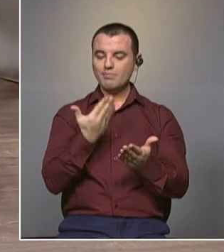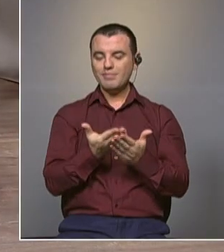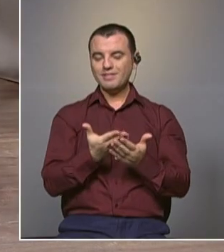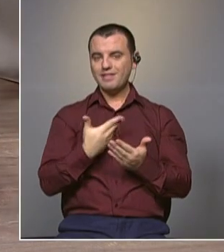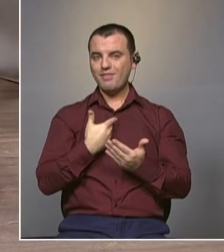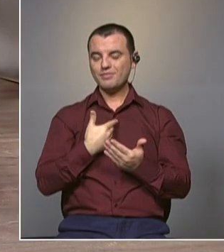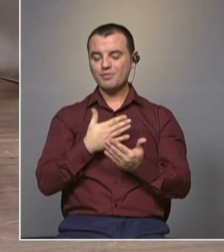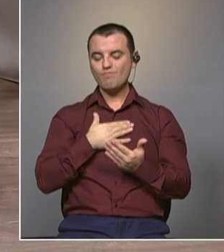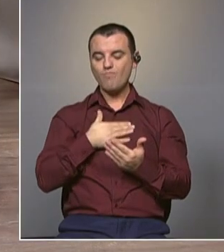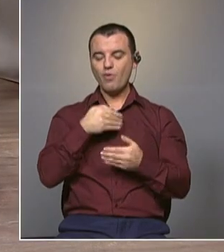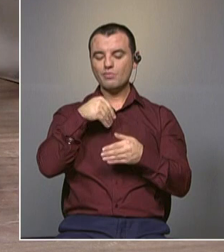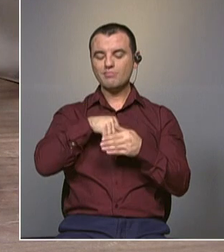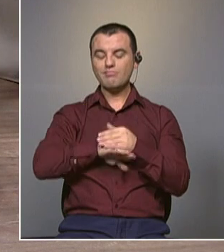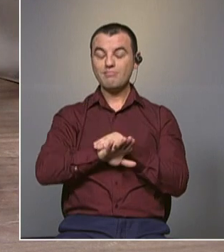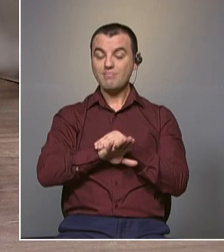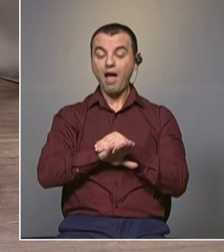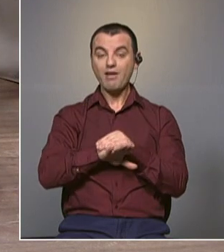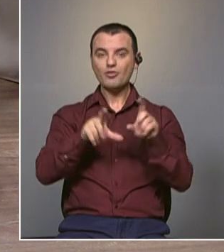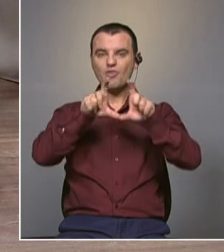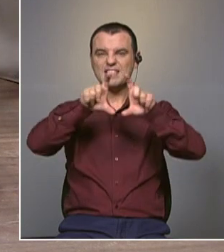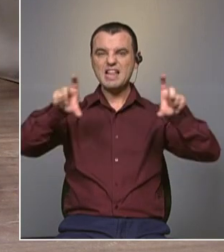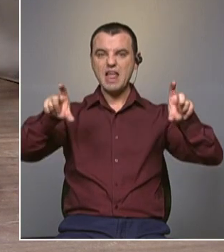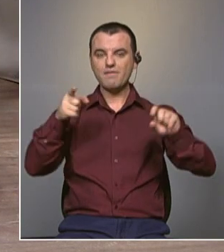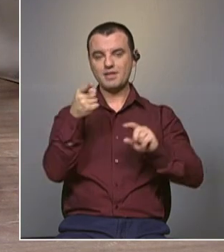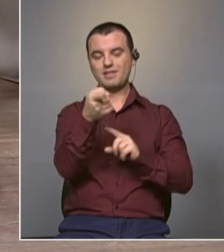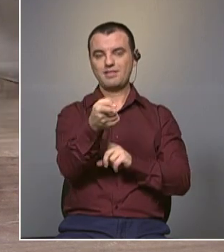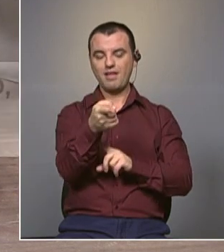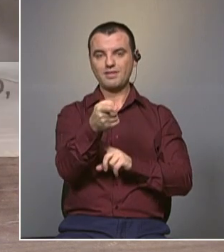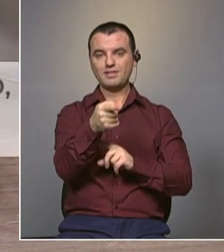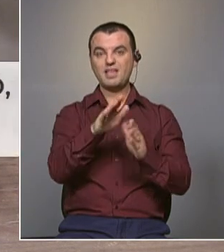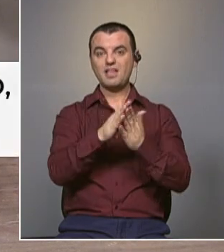моето си скришно тайно заглавие на тази книга е завръщане.